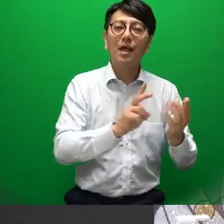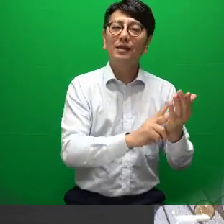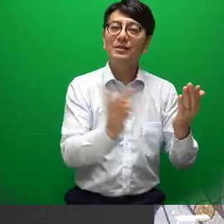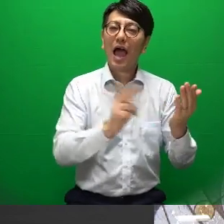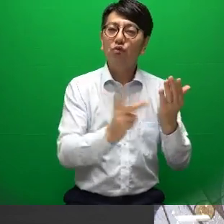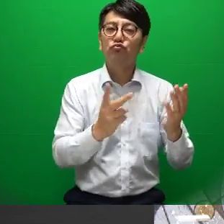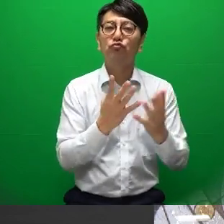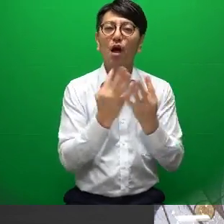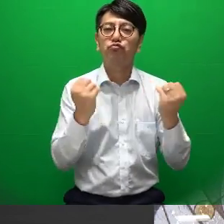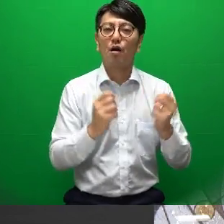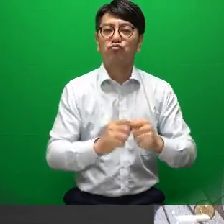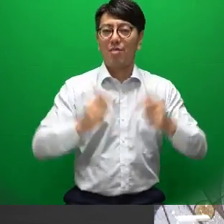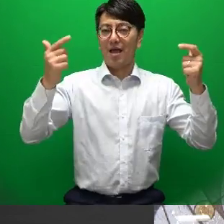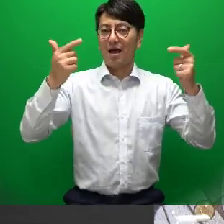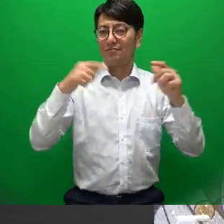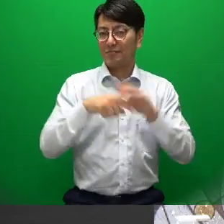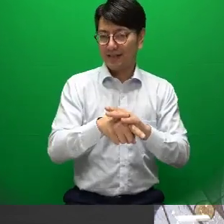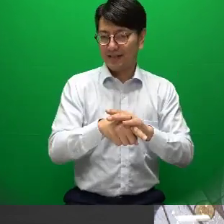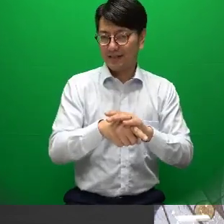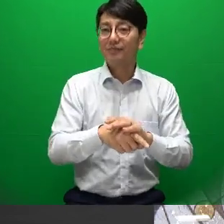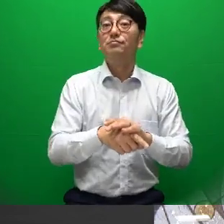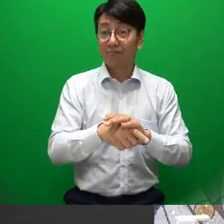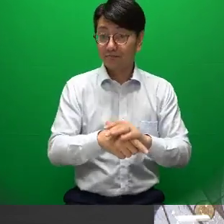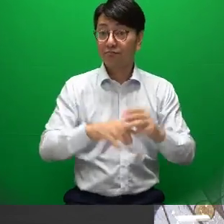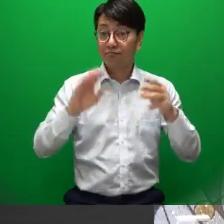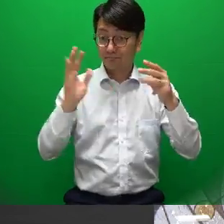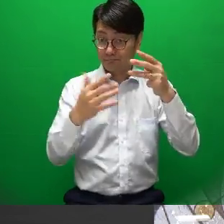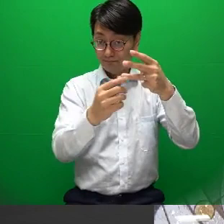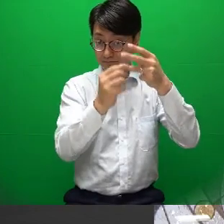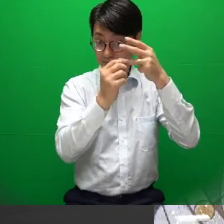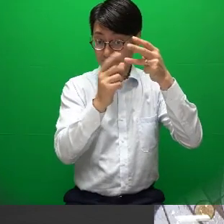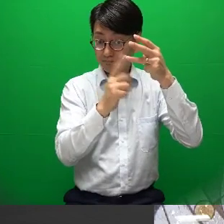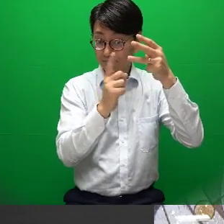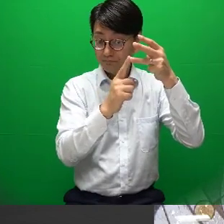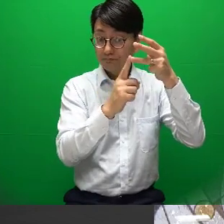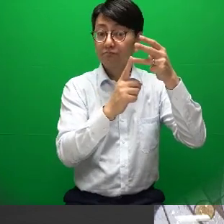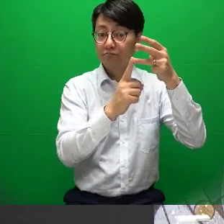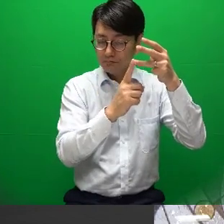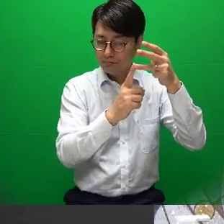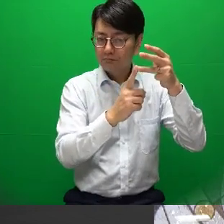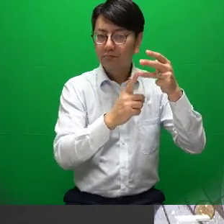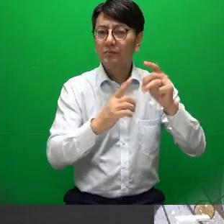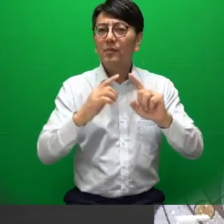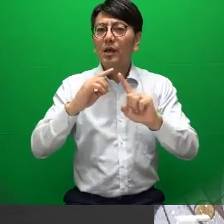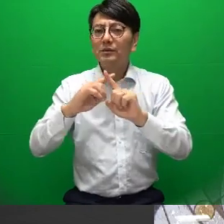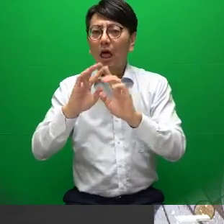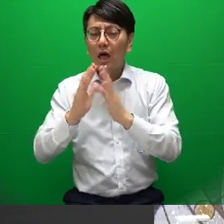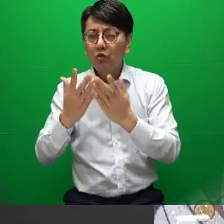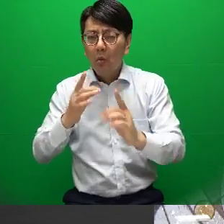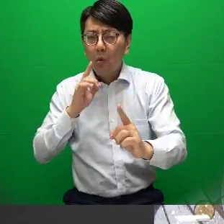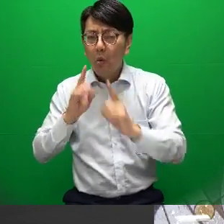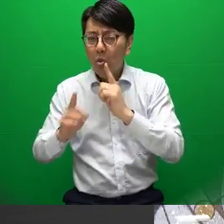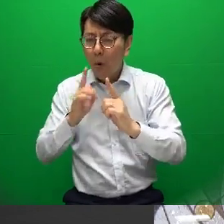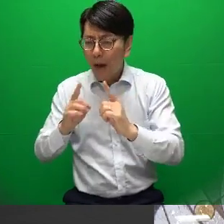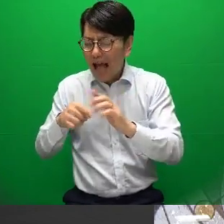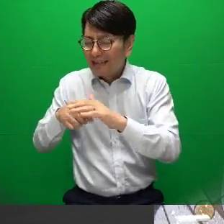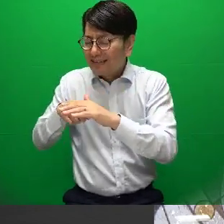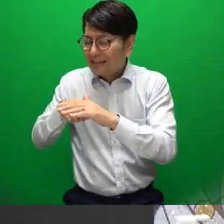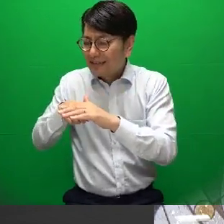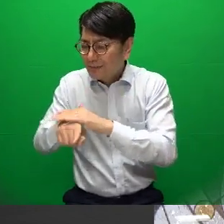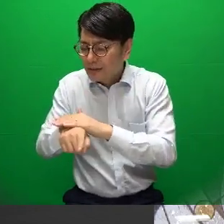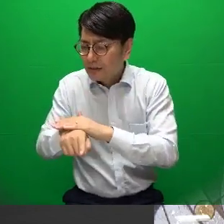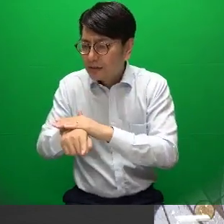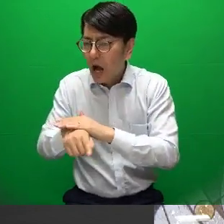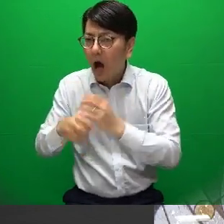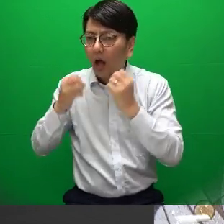ですしかし3番目に聖書の言葉の意味について新しい発見が出て